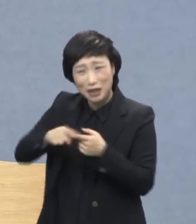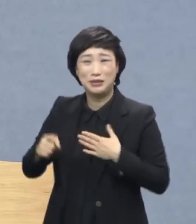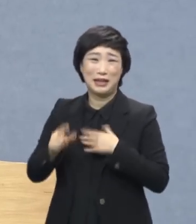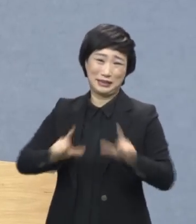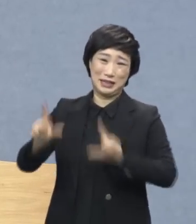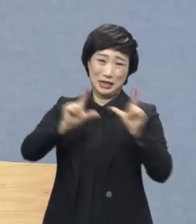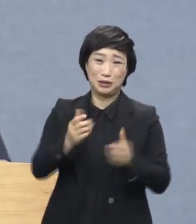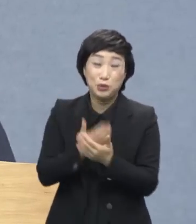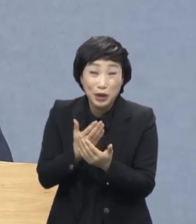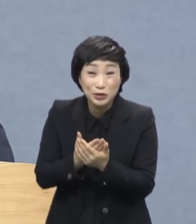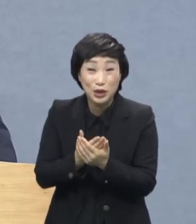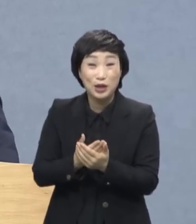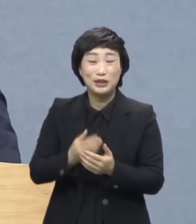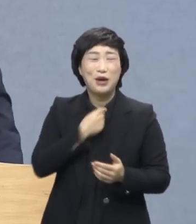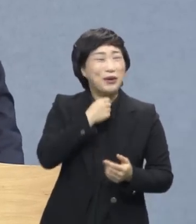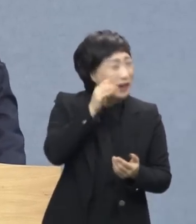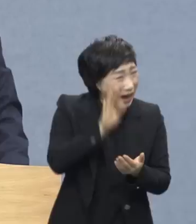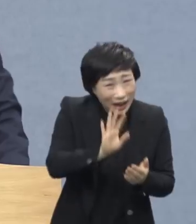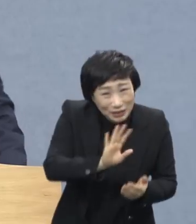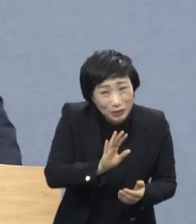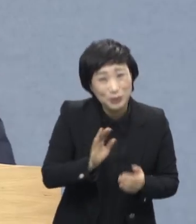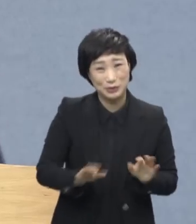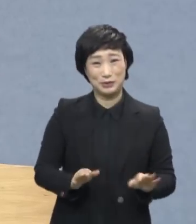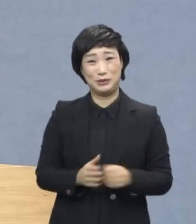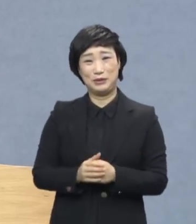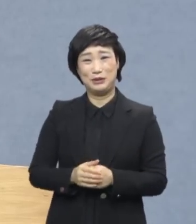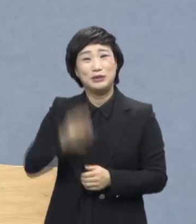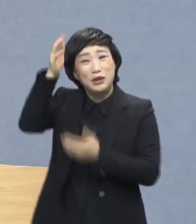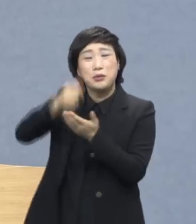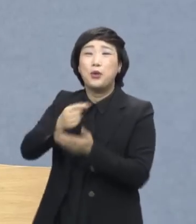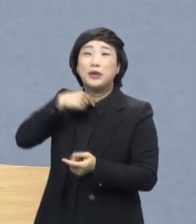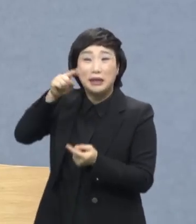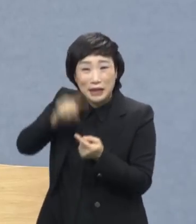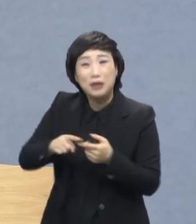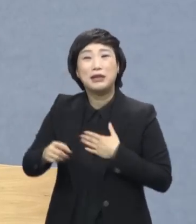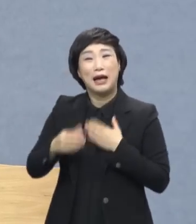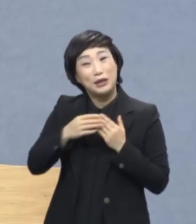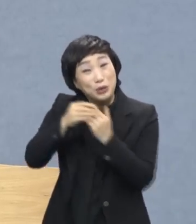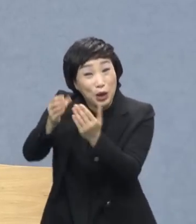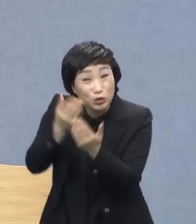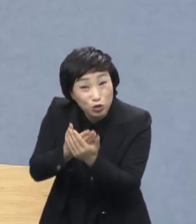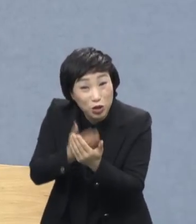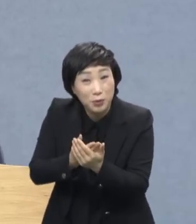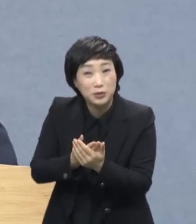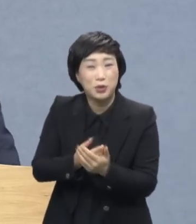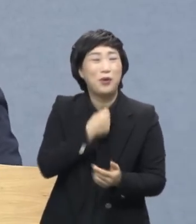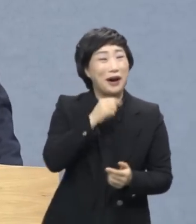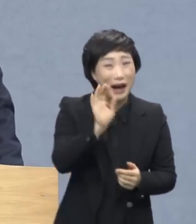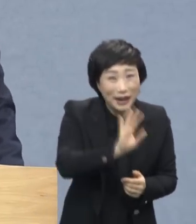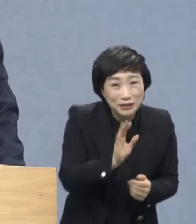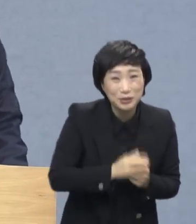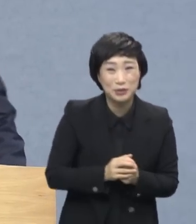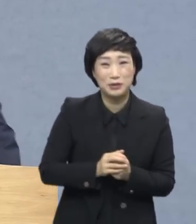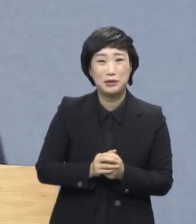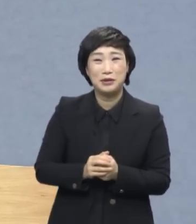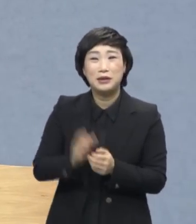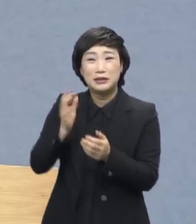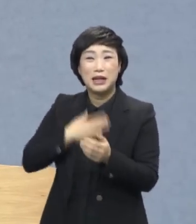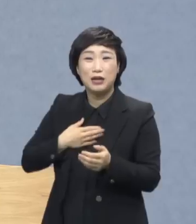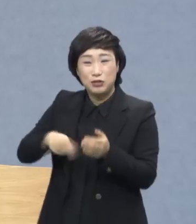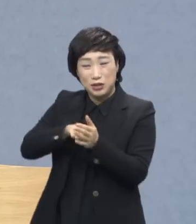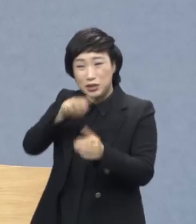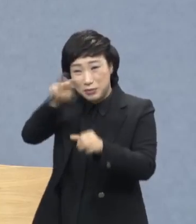되길 원합니다. 내 원대로 마옵시고 성령님 원대로 되길 원합니다. 내 원대로 마옵시고 피 흘려